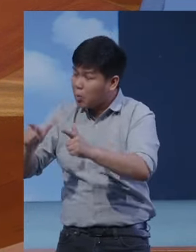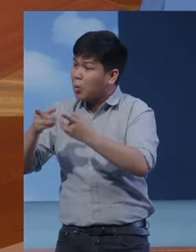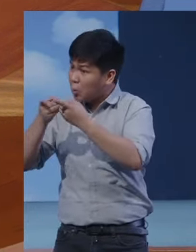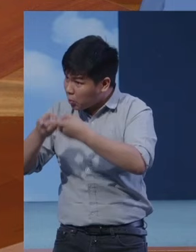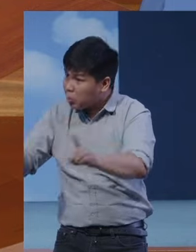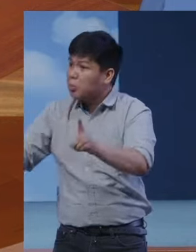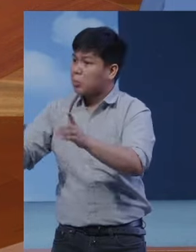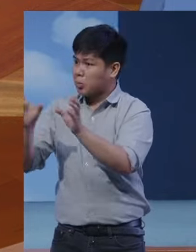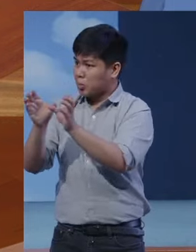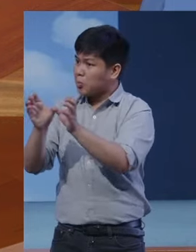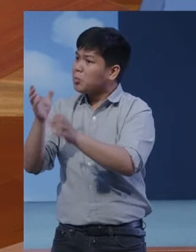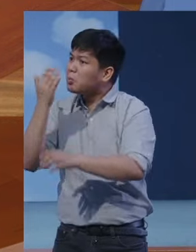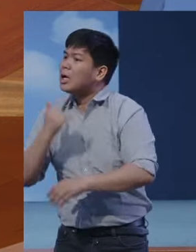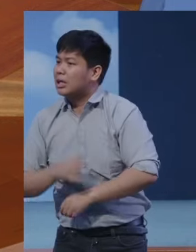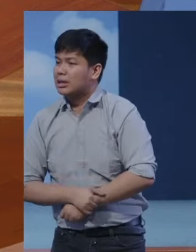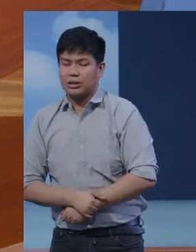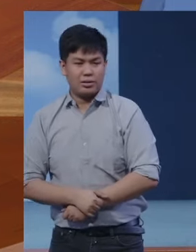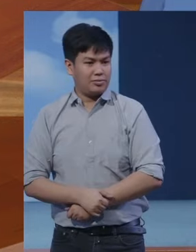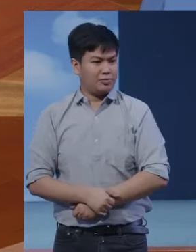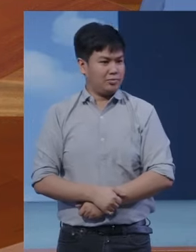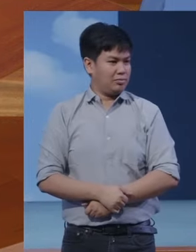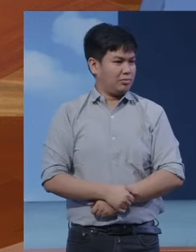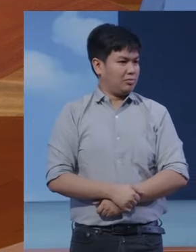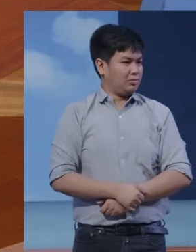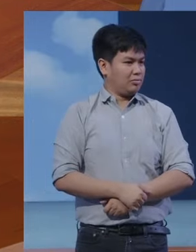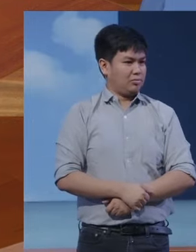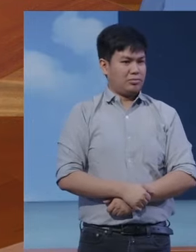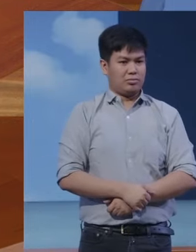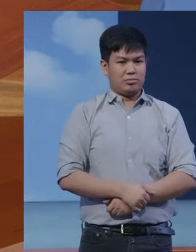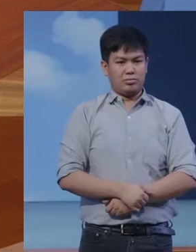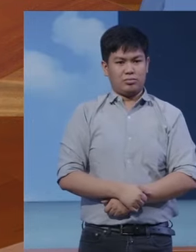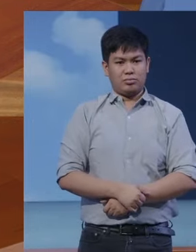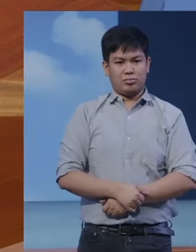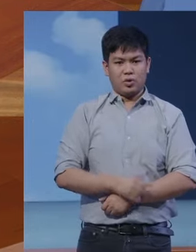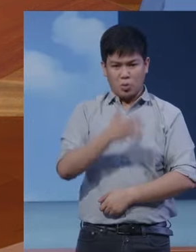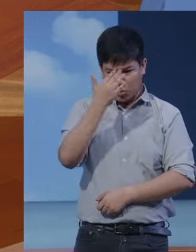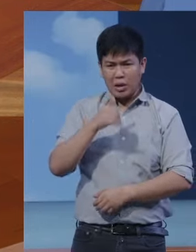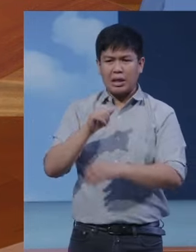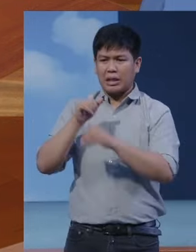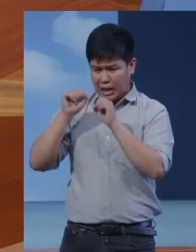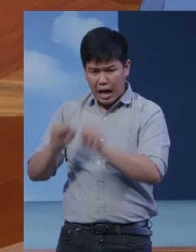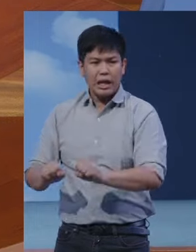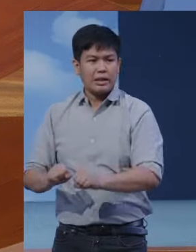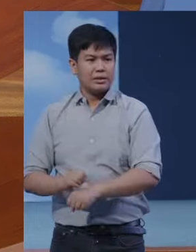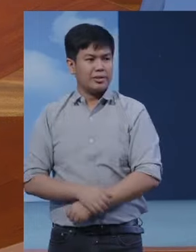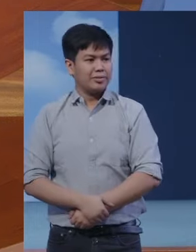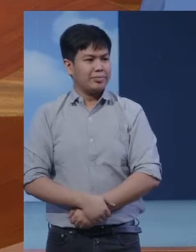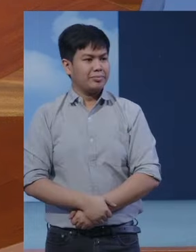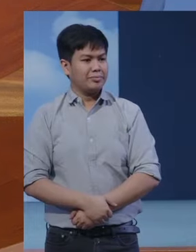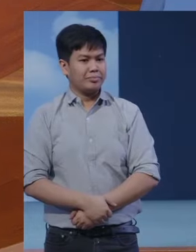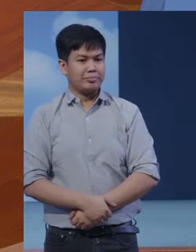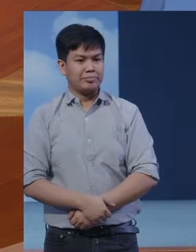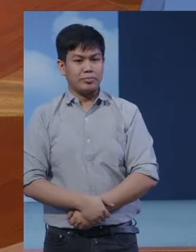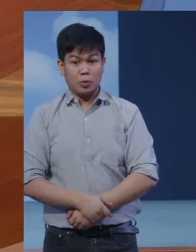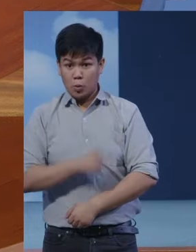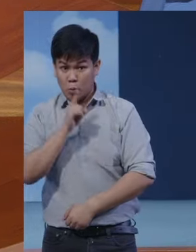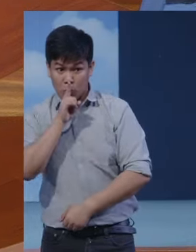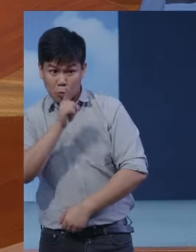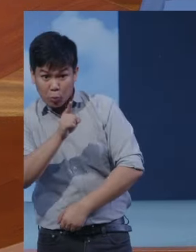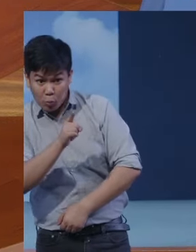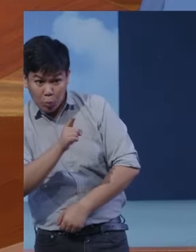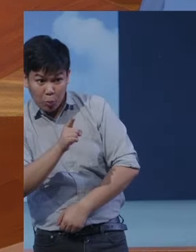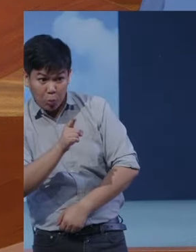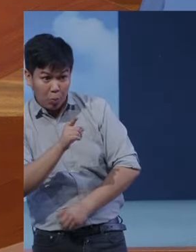ipinag-utos niya na to give a certificate of divorce to send her away Totoo ba yun Pastor